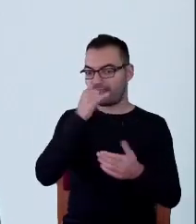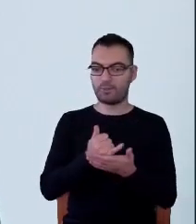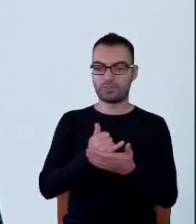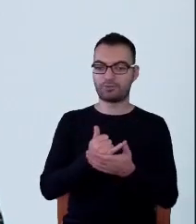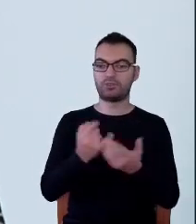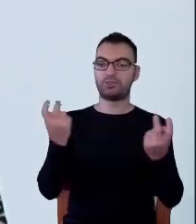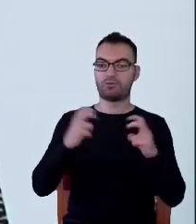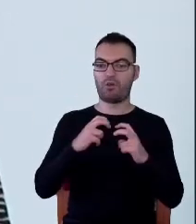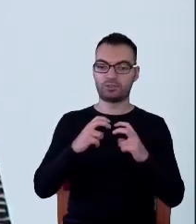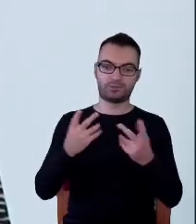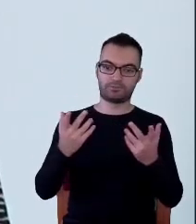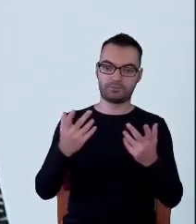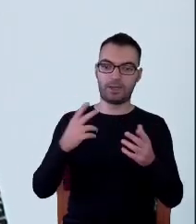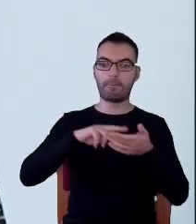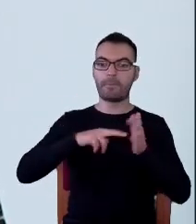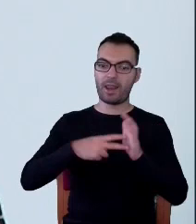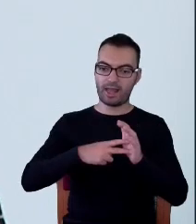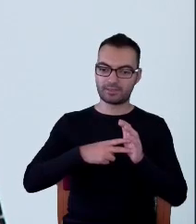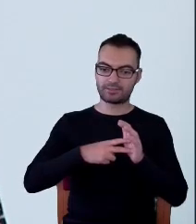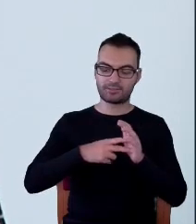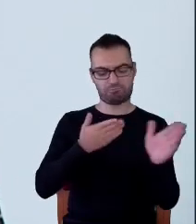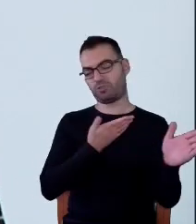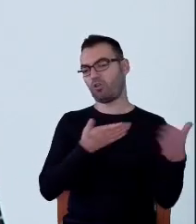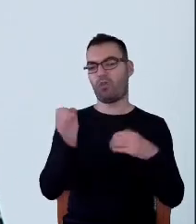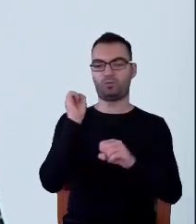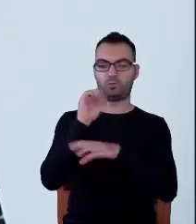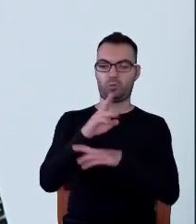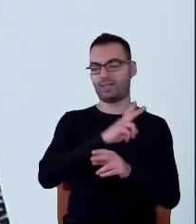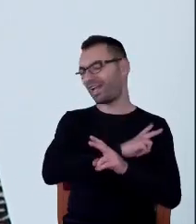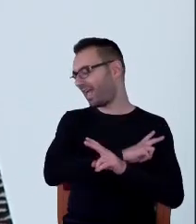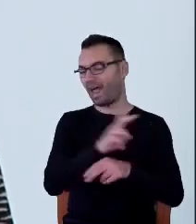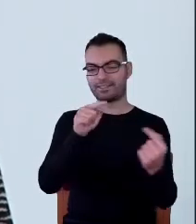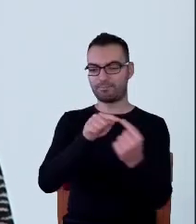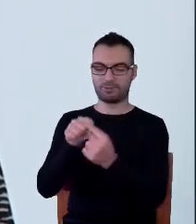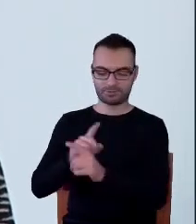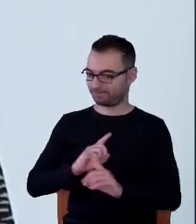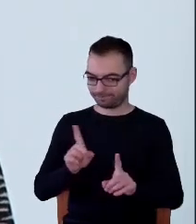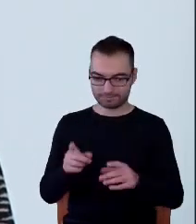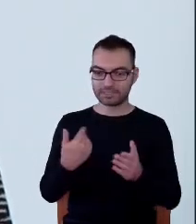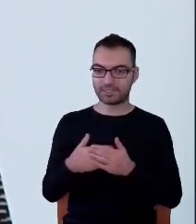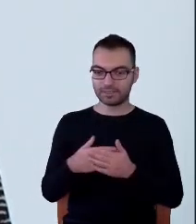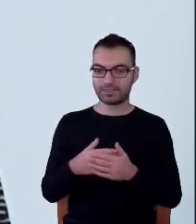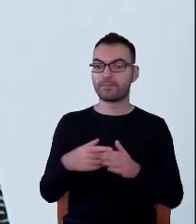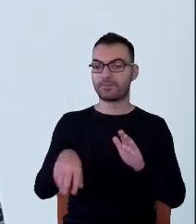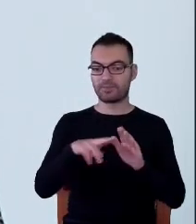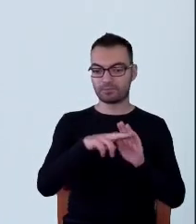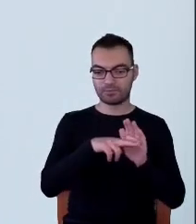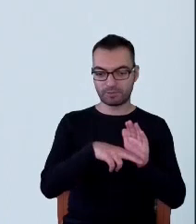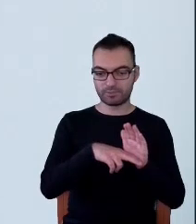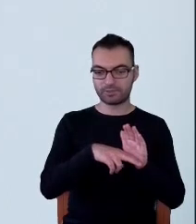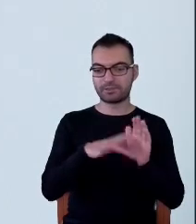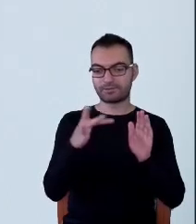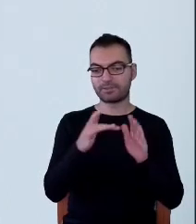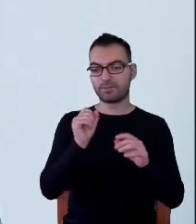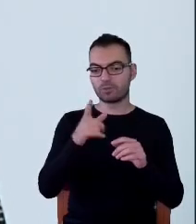mogli tworzyć scenariusze, które będą gotowe do zastosowania dla każdego ucznia. Dlatego przepisy prawa przewidują